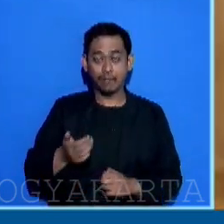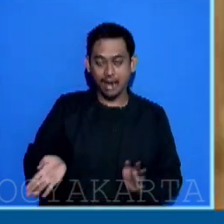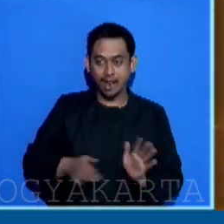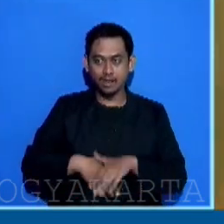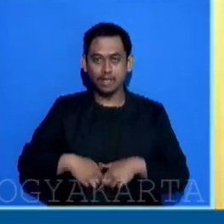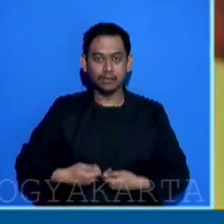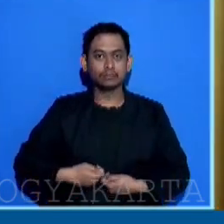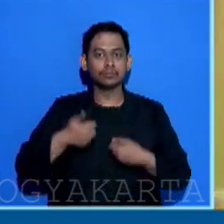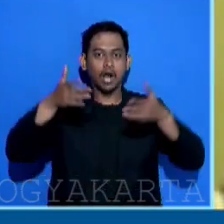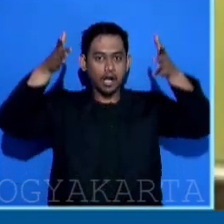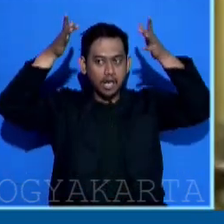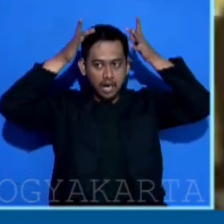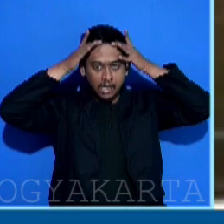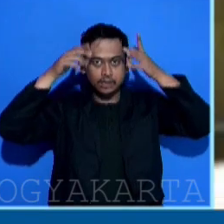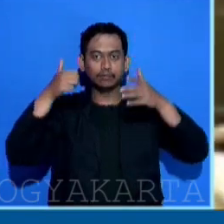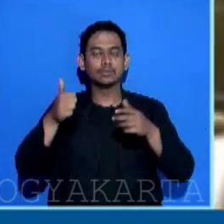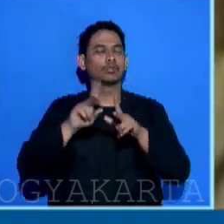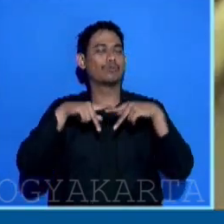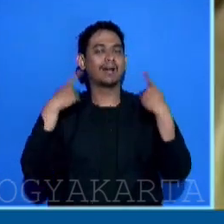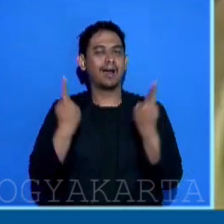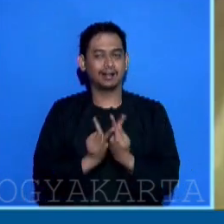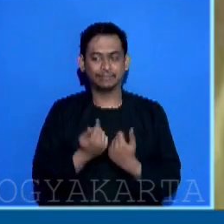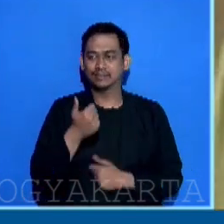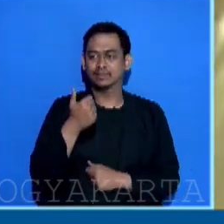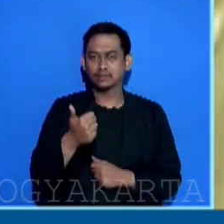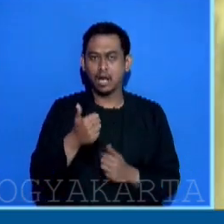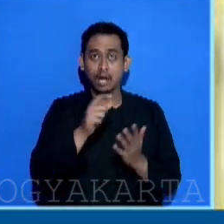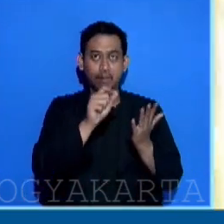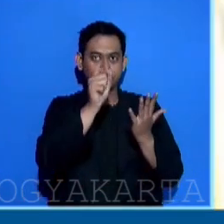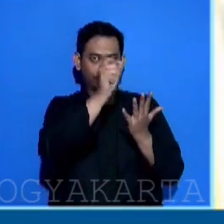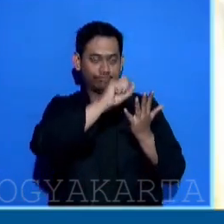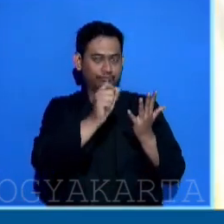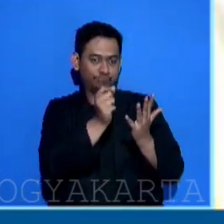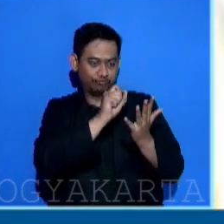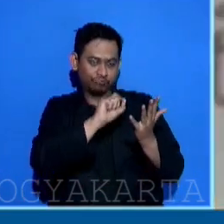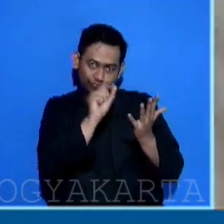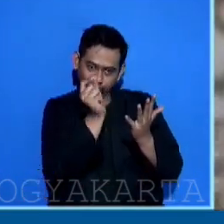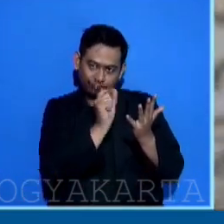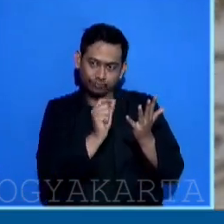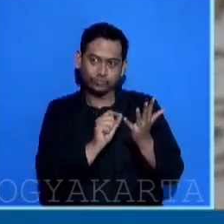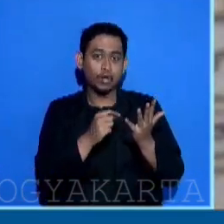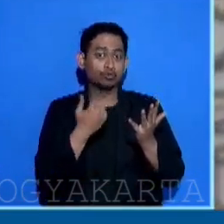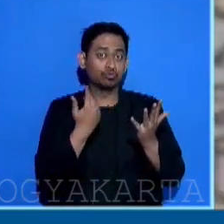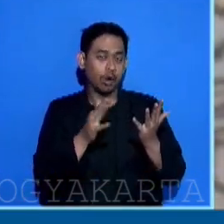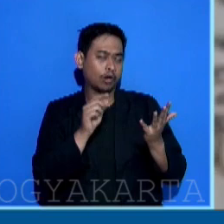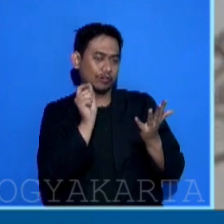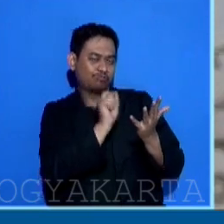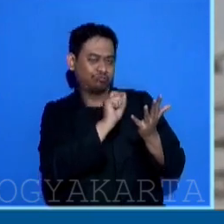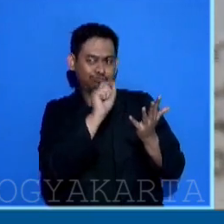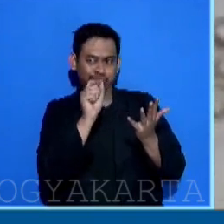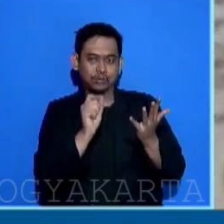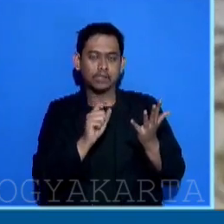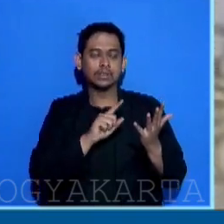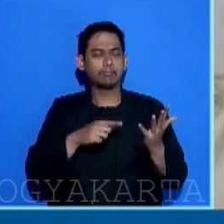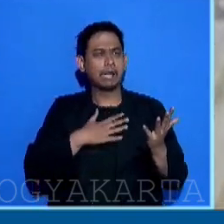keluarganipun bobendahan k saking manakriengganun ingang diamelkan mirunggan saengg ngasilaken